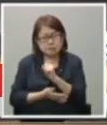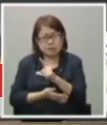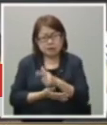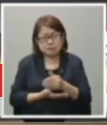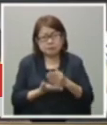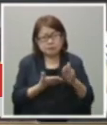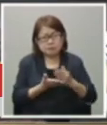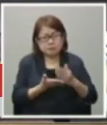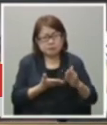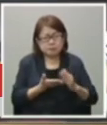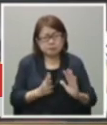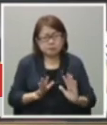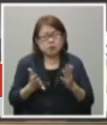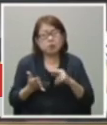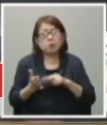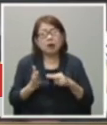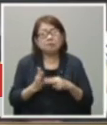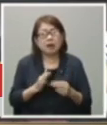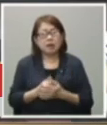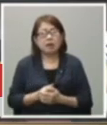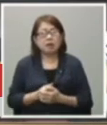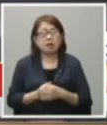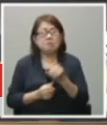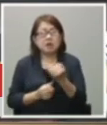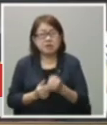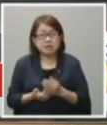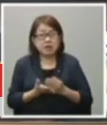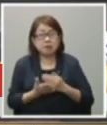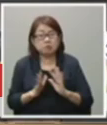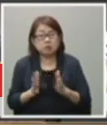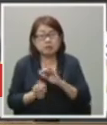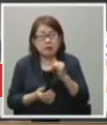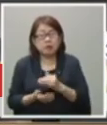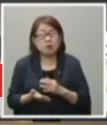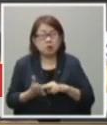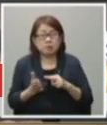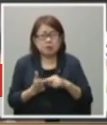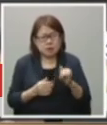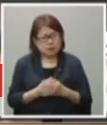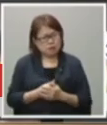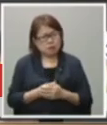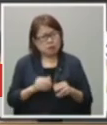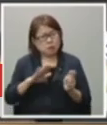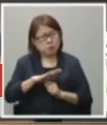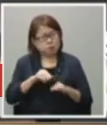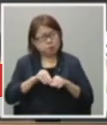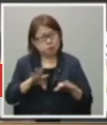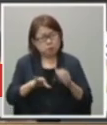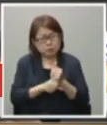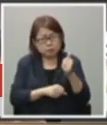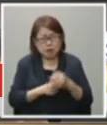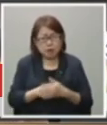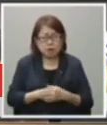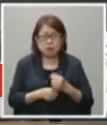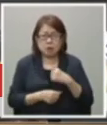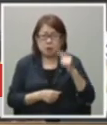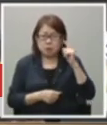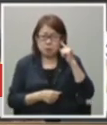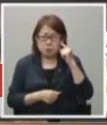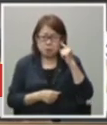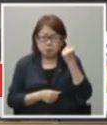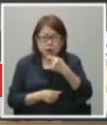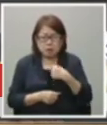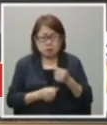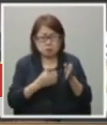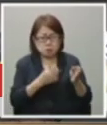10ล้านแสดงว่าคุณคอนเนคชันแย่เรื่องอย่างนี้ปล่อยให้เกิดขึ้นได้ยังไงครับผมไม่แน่ใจผมไม่ได้กล่าวหา